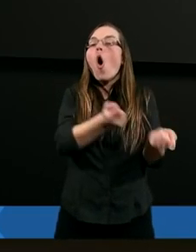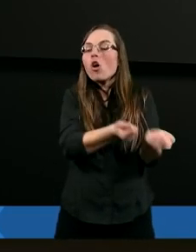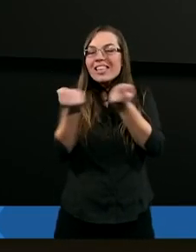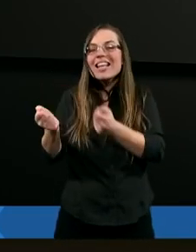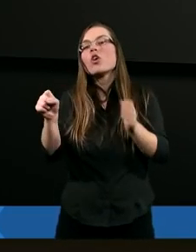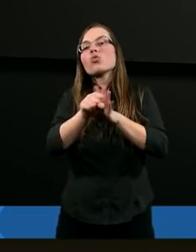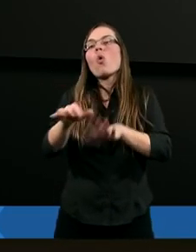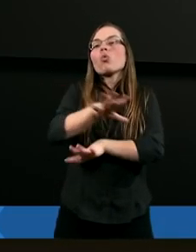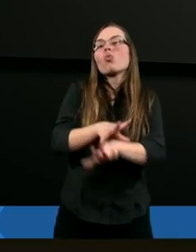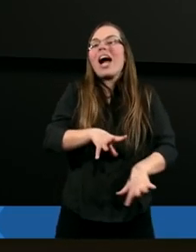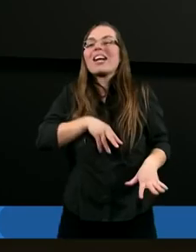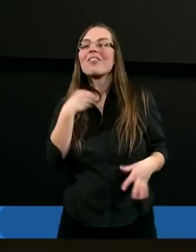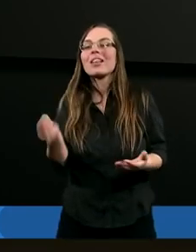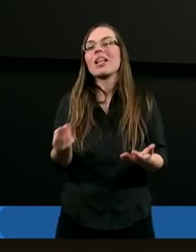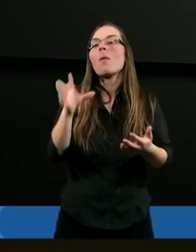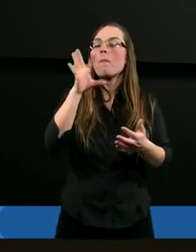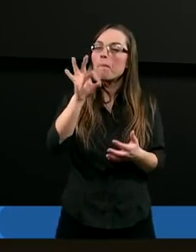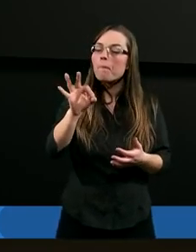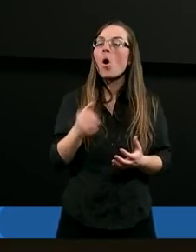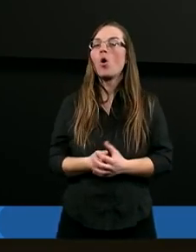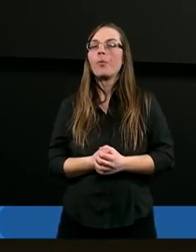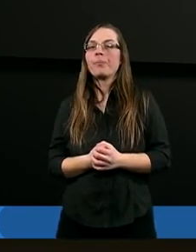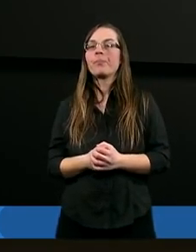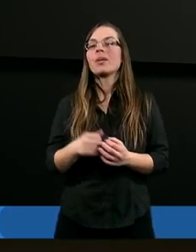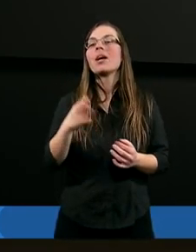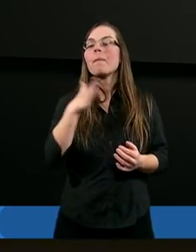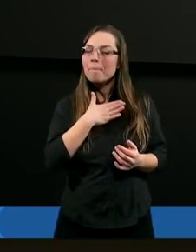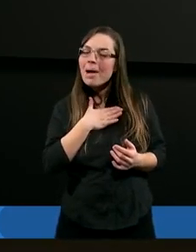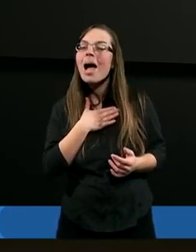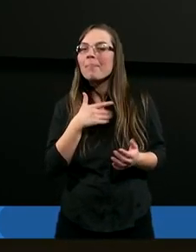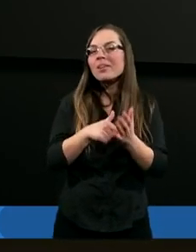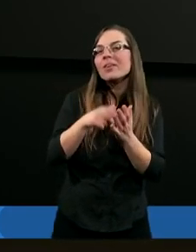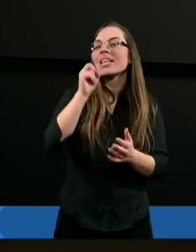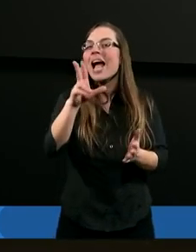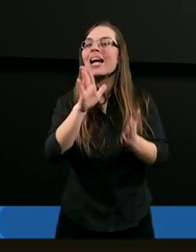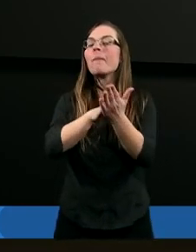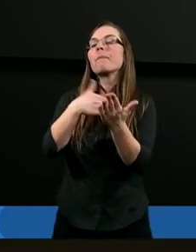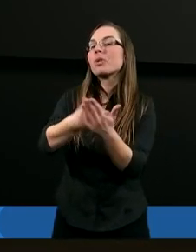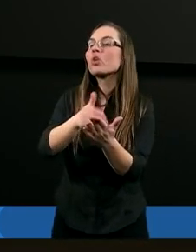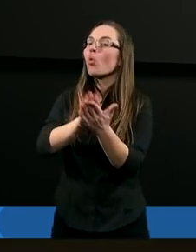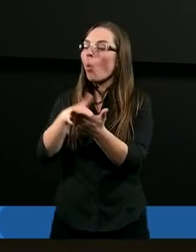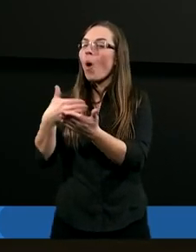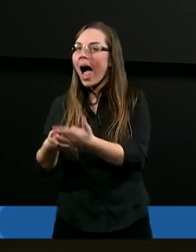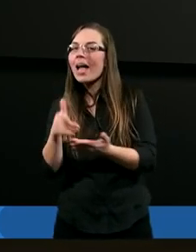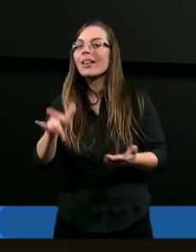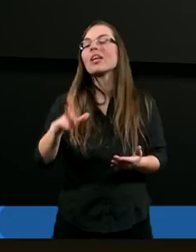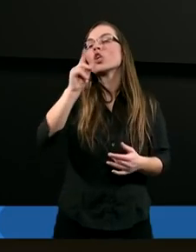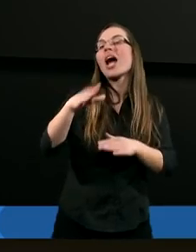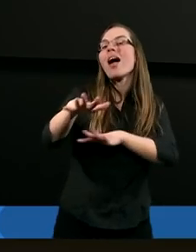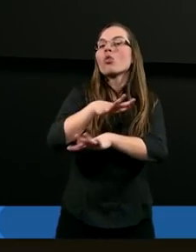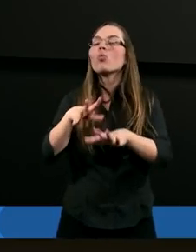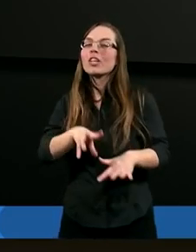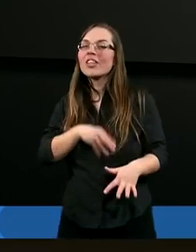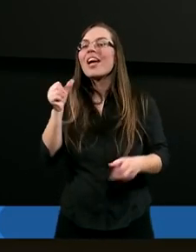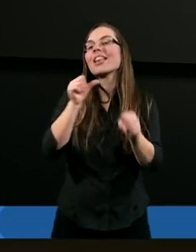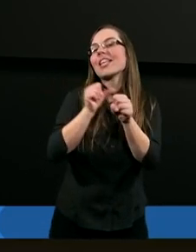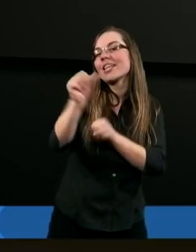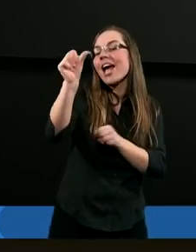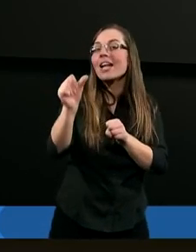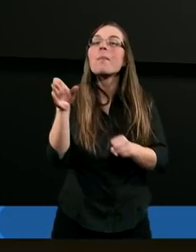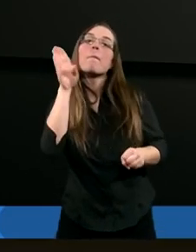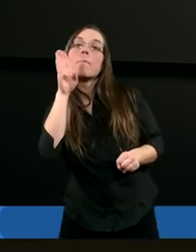do Ducha Świętego. Bo mamy takie przykłady, że Duch Święty